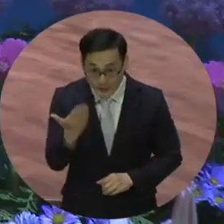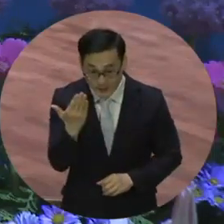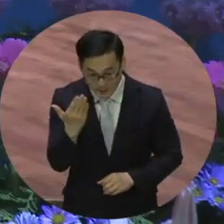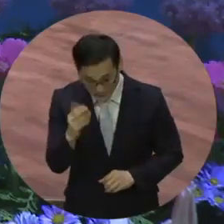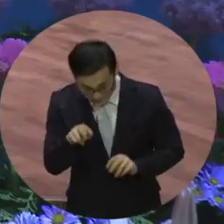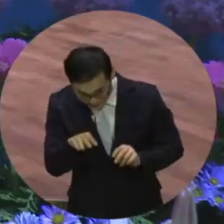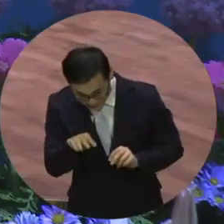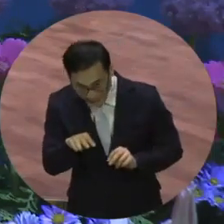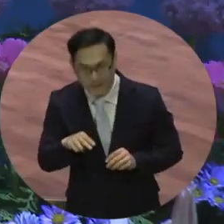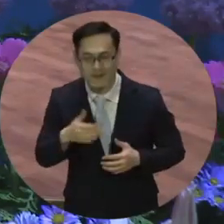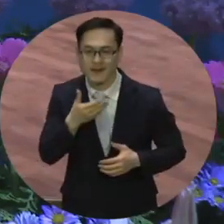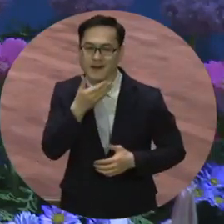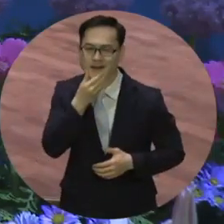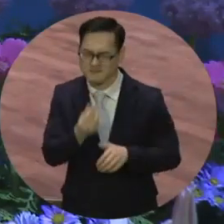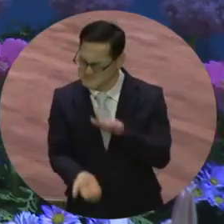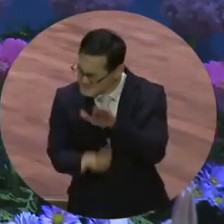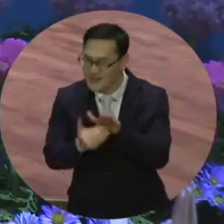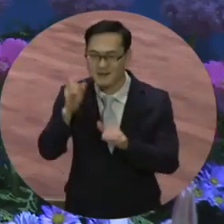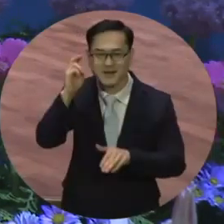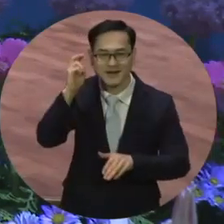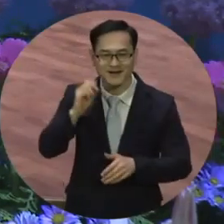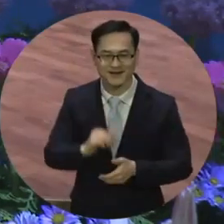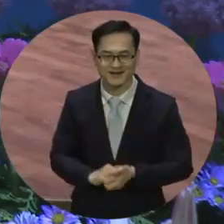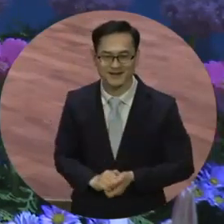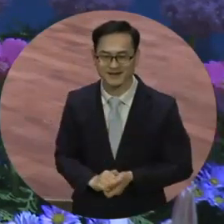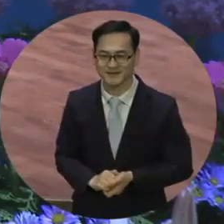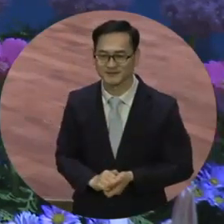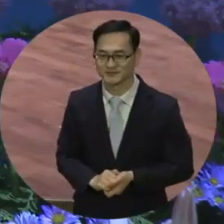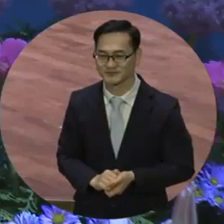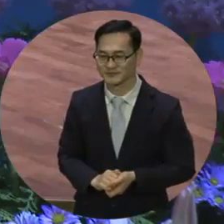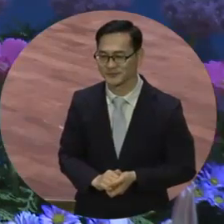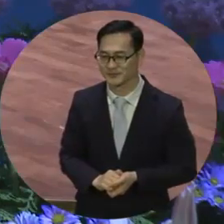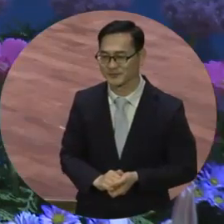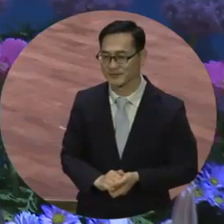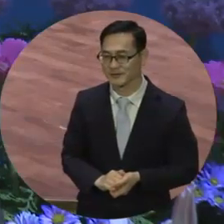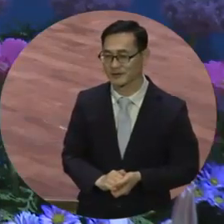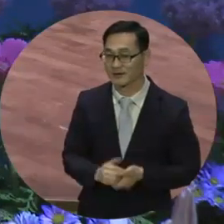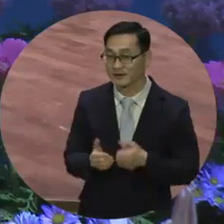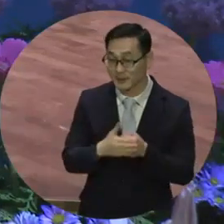행복한 순간이 없을 것이다. 그래서